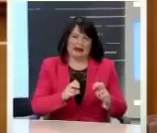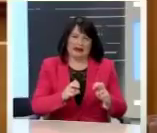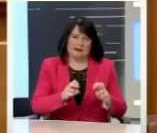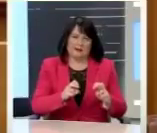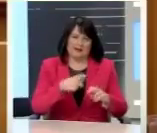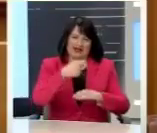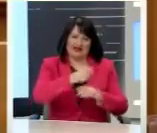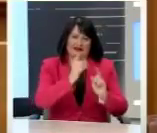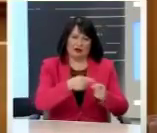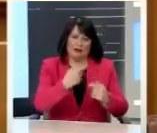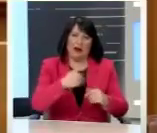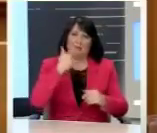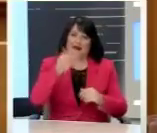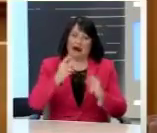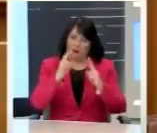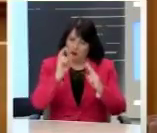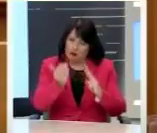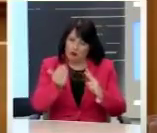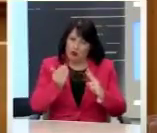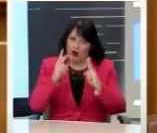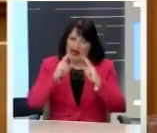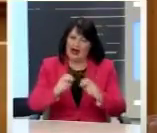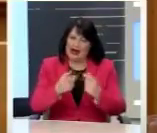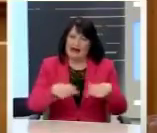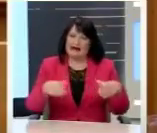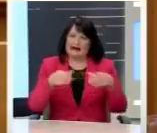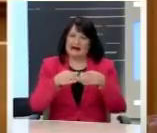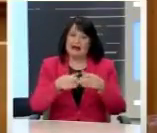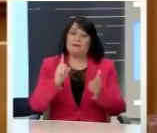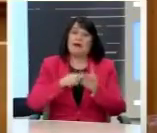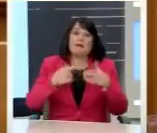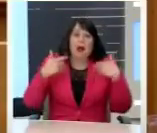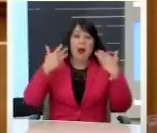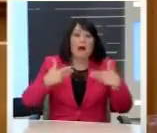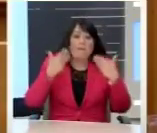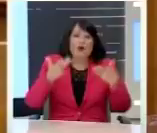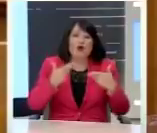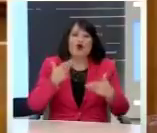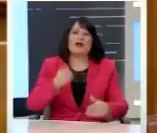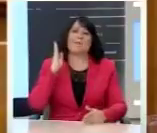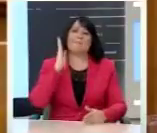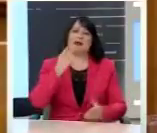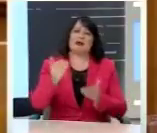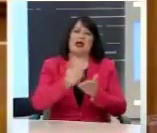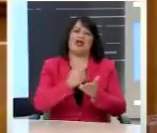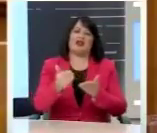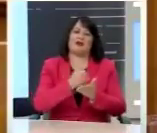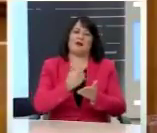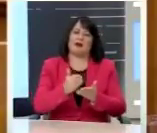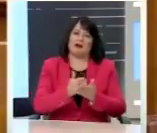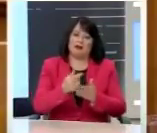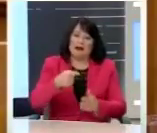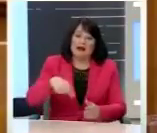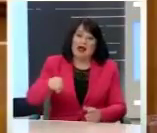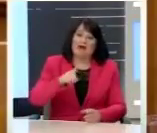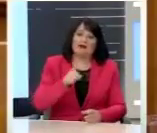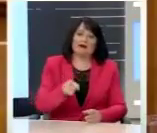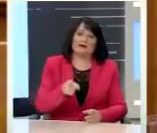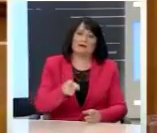της δικαιοσύνης, θα πρέπει να απολογηθεί μαζί με άλλους για ποινικά αδικήματα τα οποία